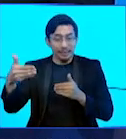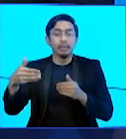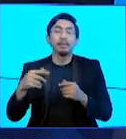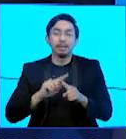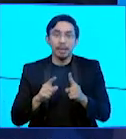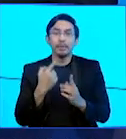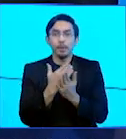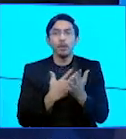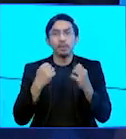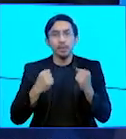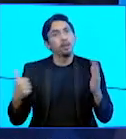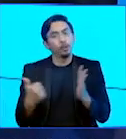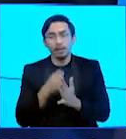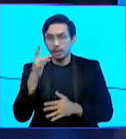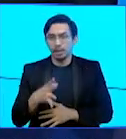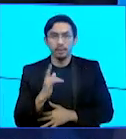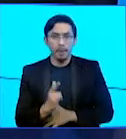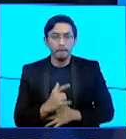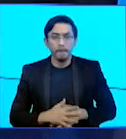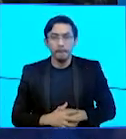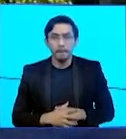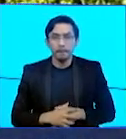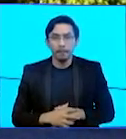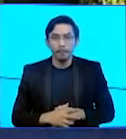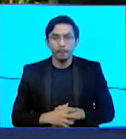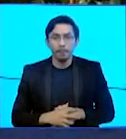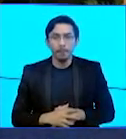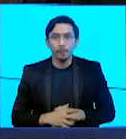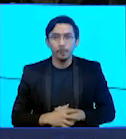dengan protokol kesehatan ketat.